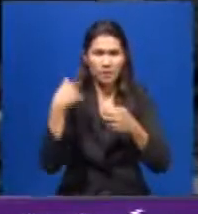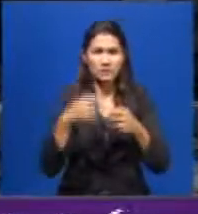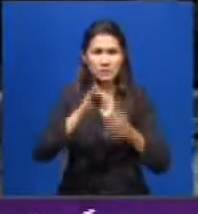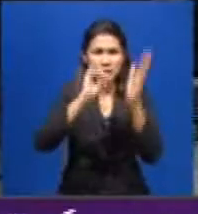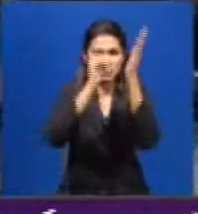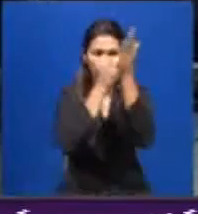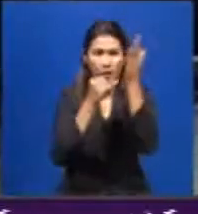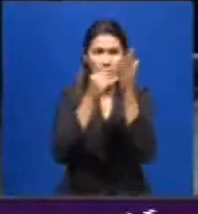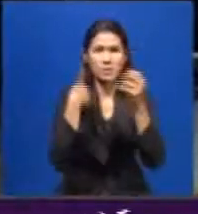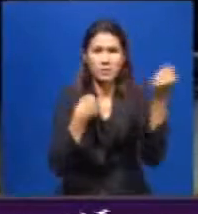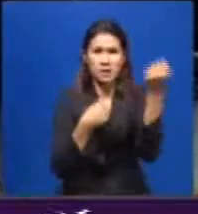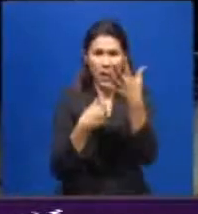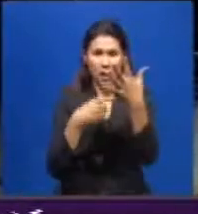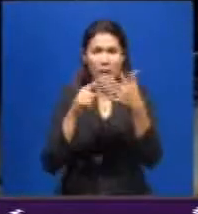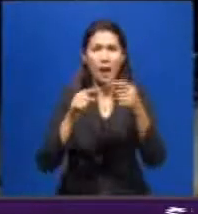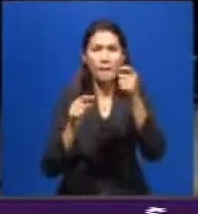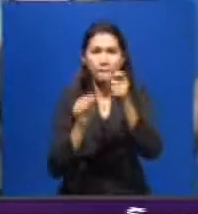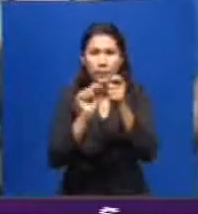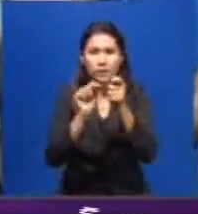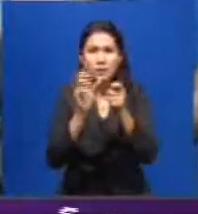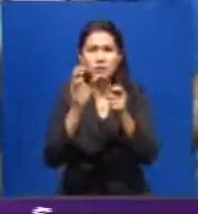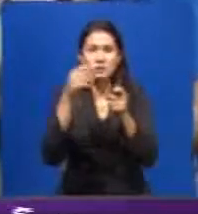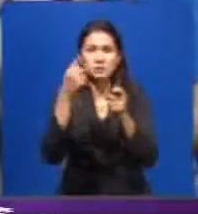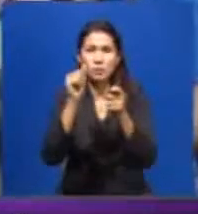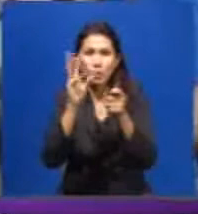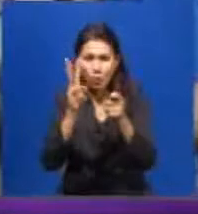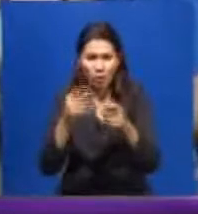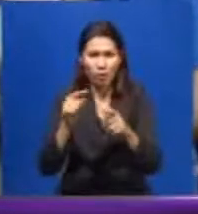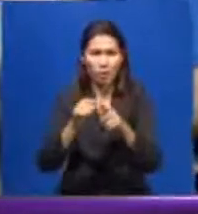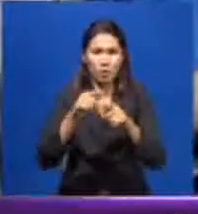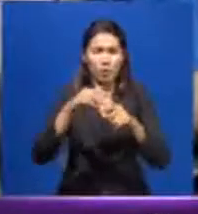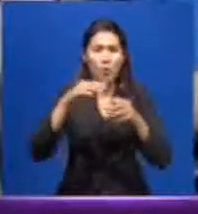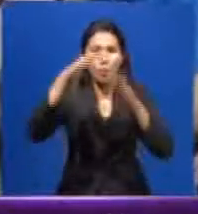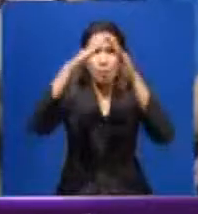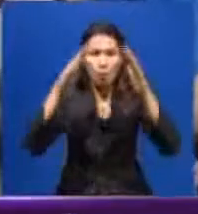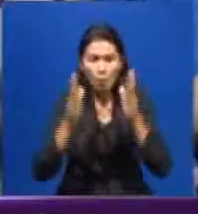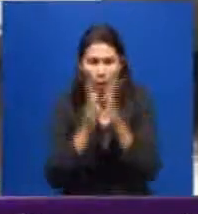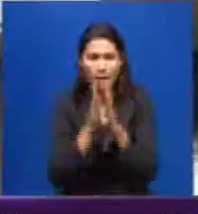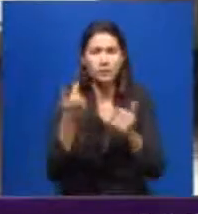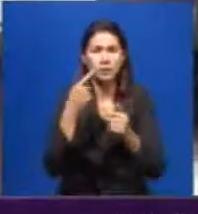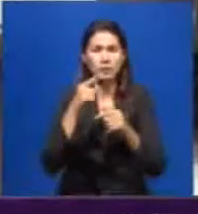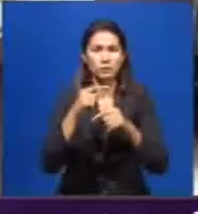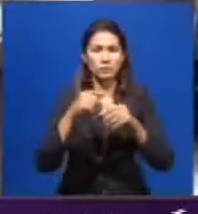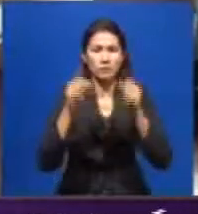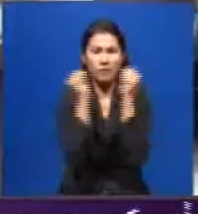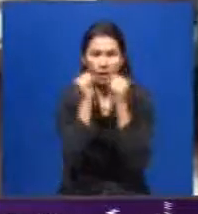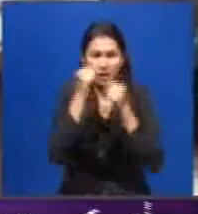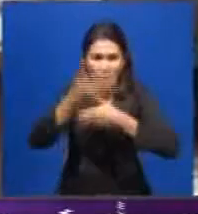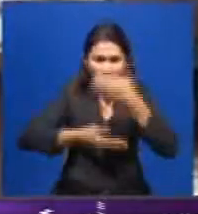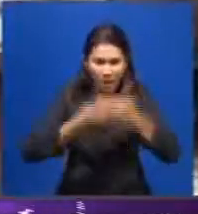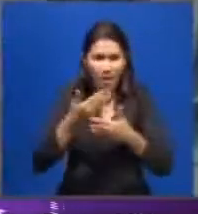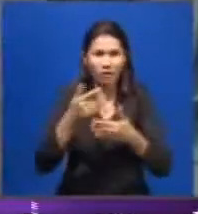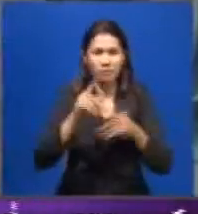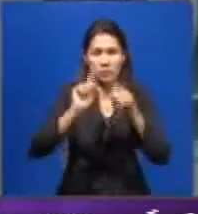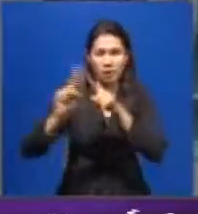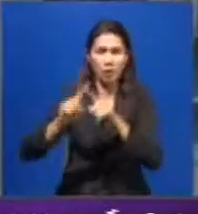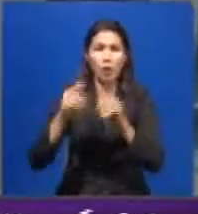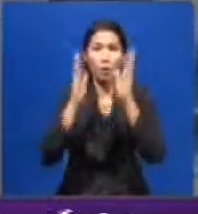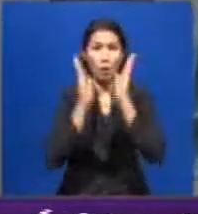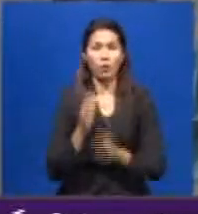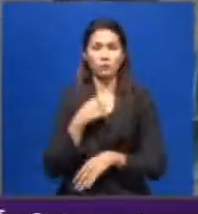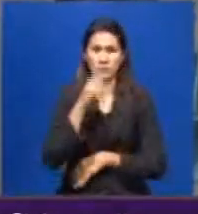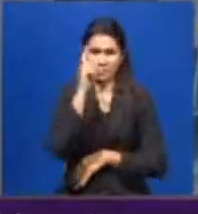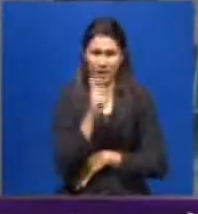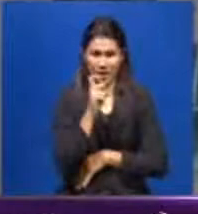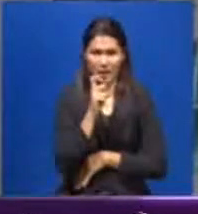โรงพยาบาล 2แห่งวัด 3แห่งถนน 2สายห้างสรรพสินค้า 1แห่งมีผู้เสียชีวิต 1